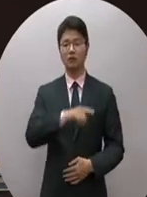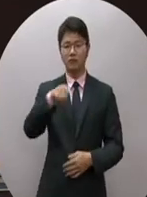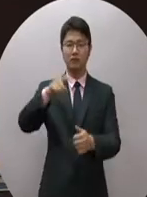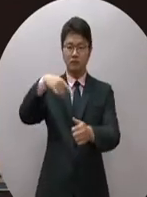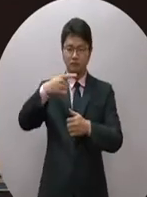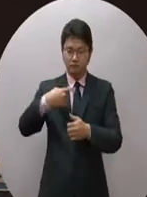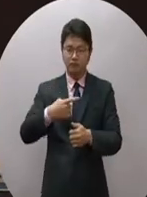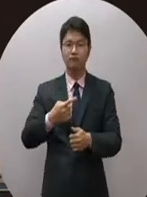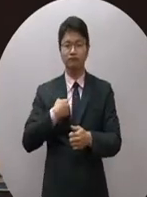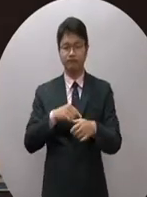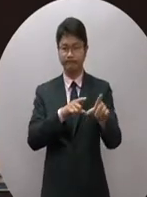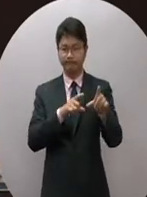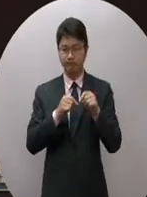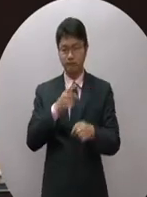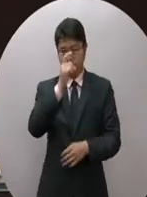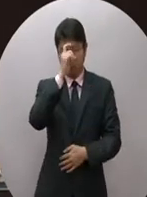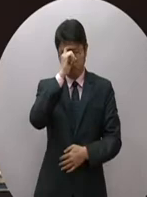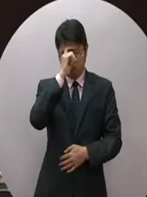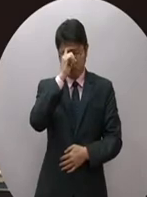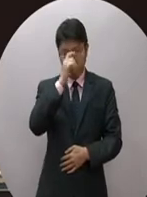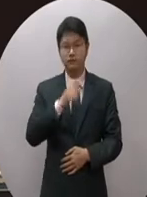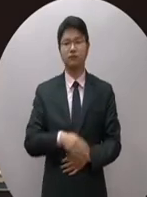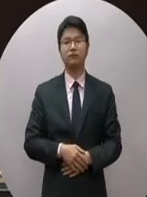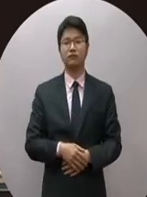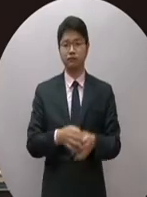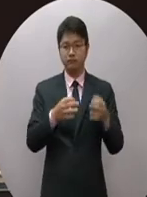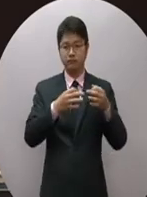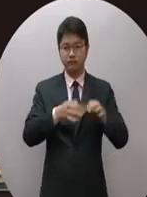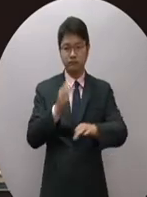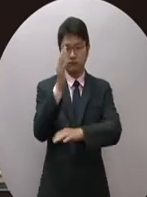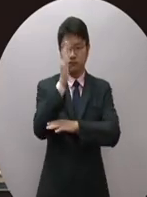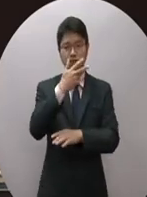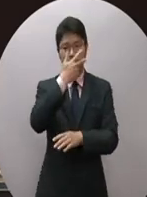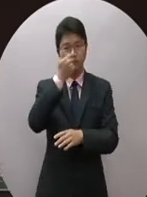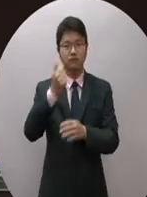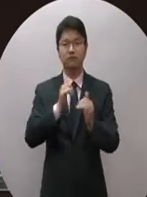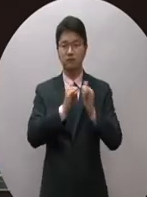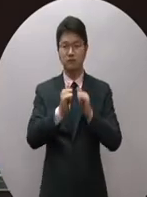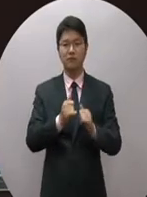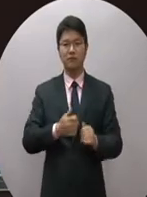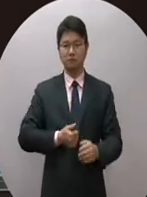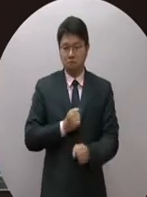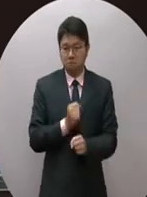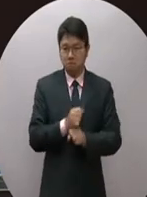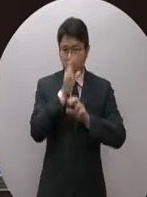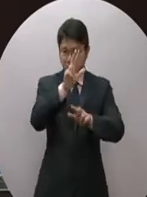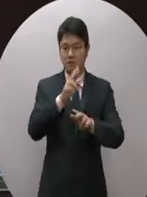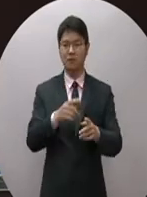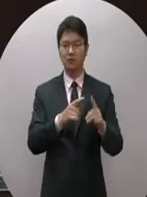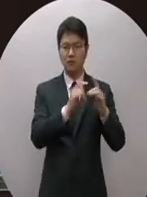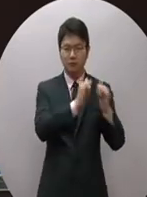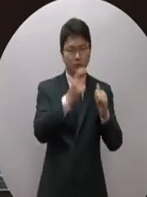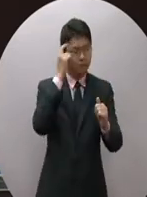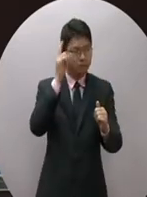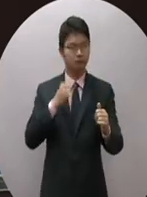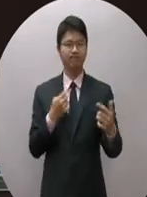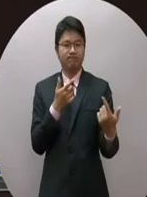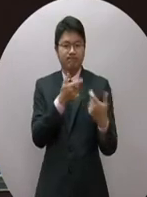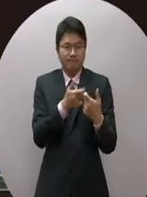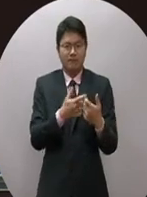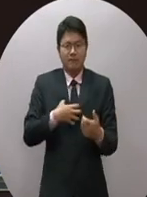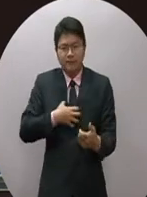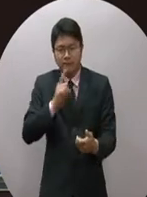示，希望能够简政便民，实事求是，能够接地气，平民